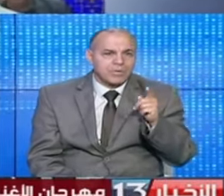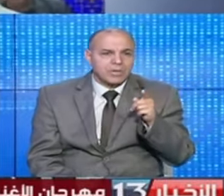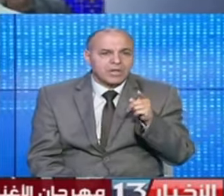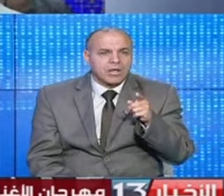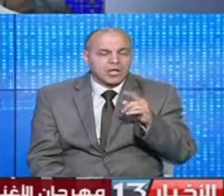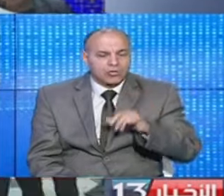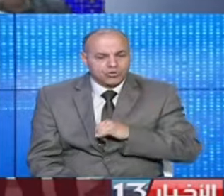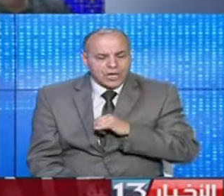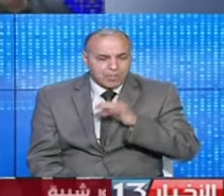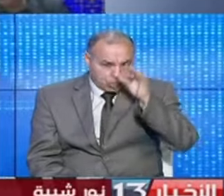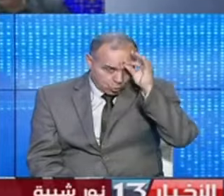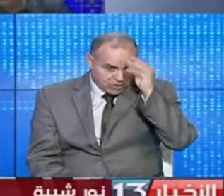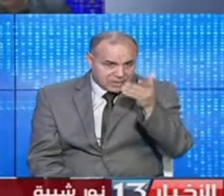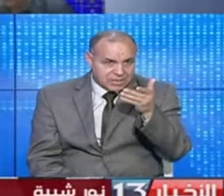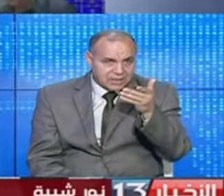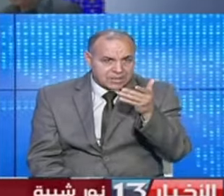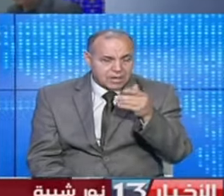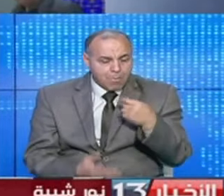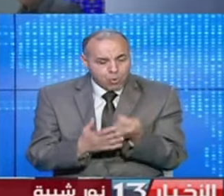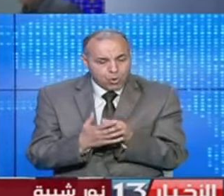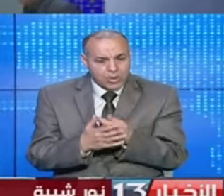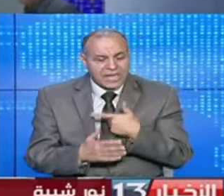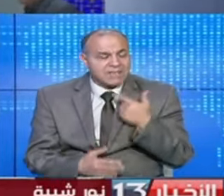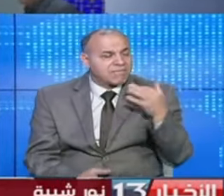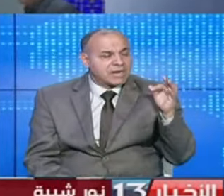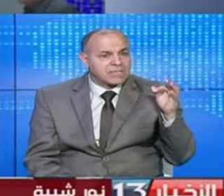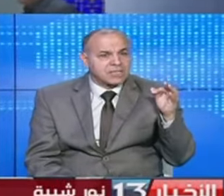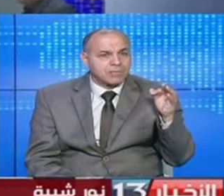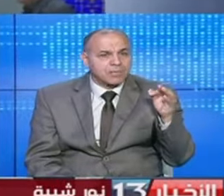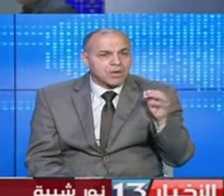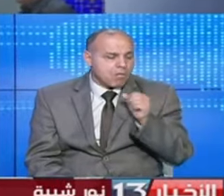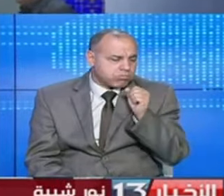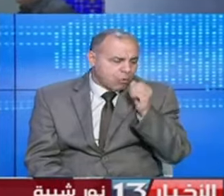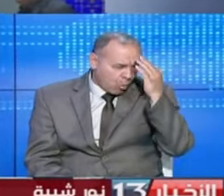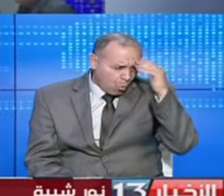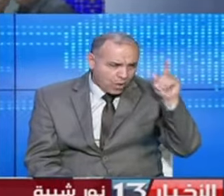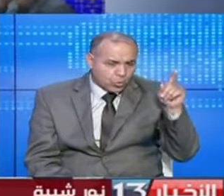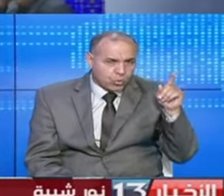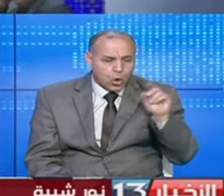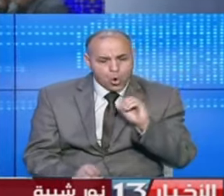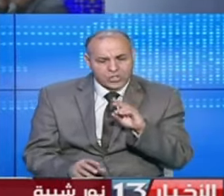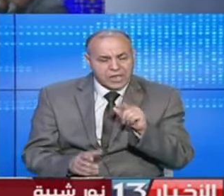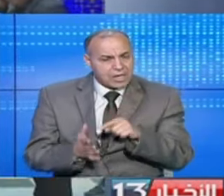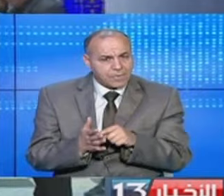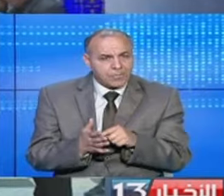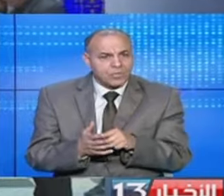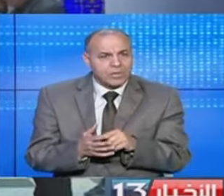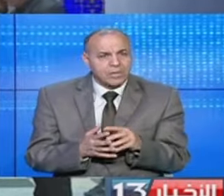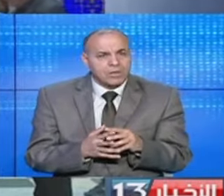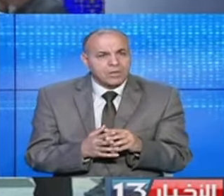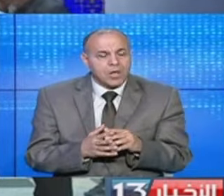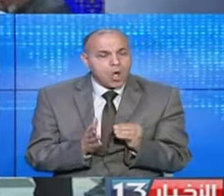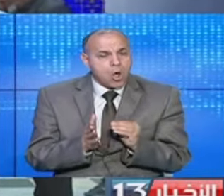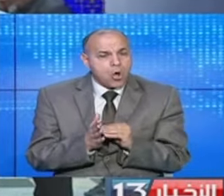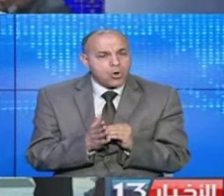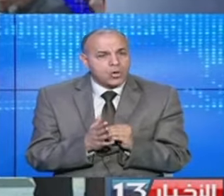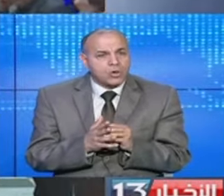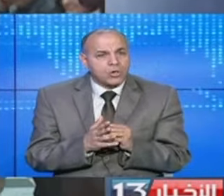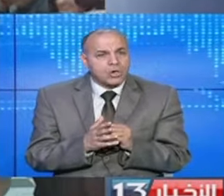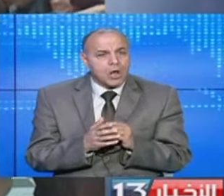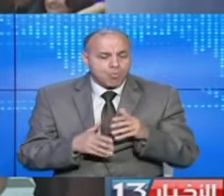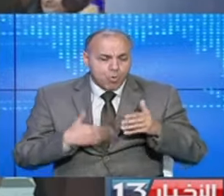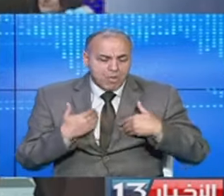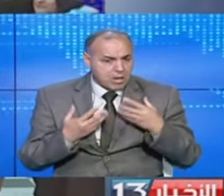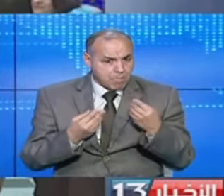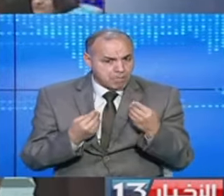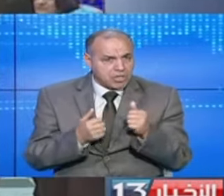وهو شاب تونسي مخرج مقيم في فرنسا مع رابر تونسي كذلك اللي هو مستر سينا، كذلك ممثلين